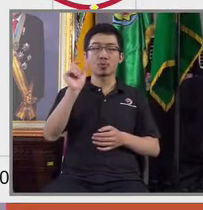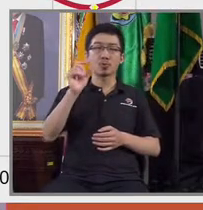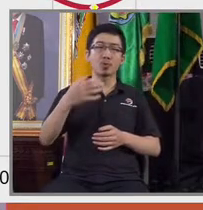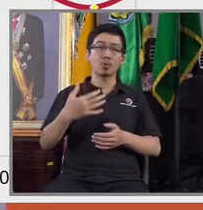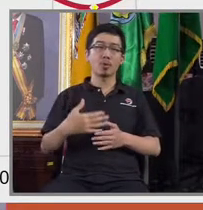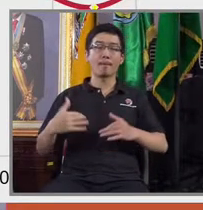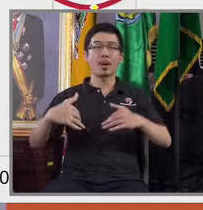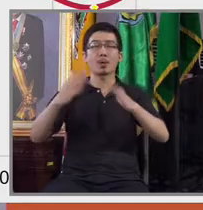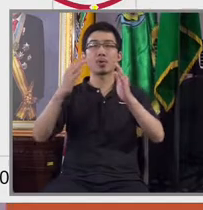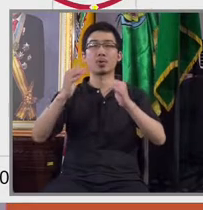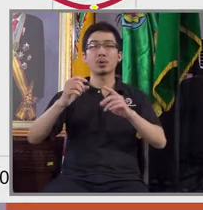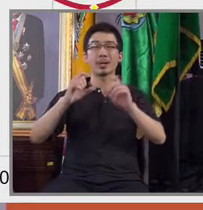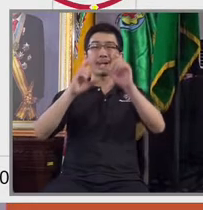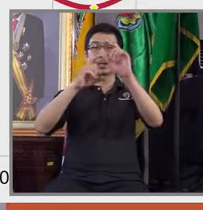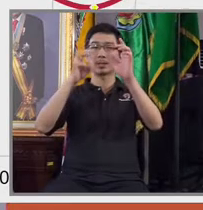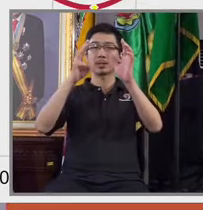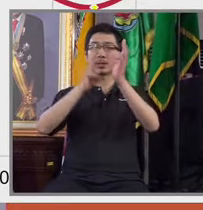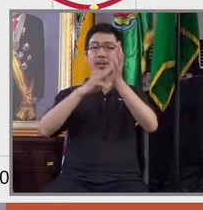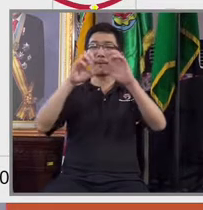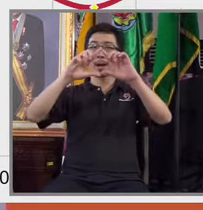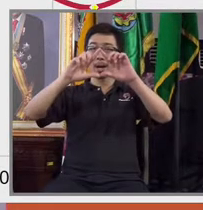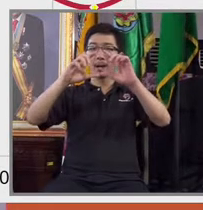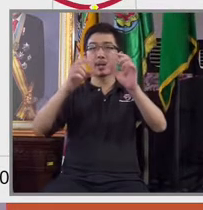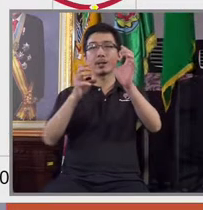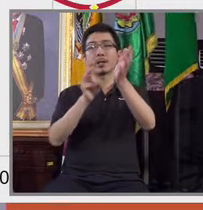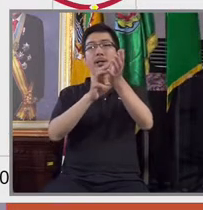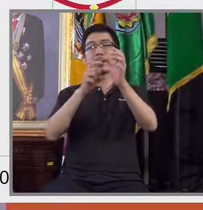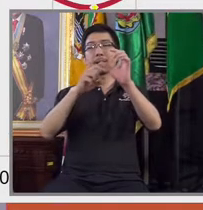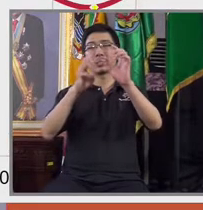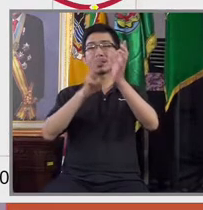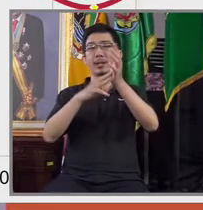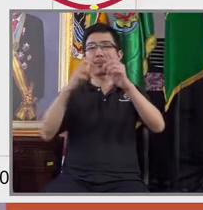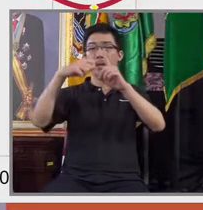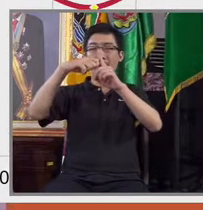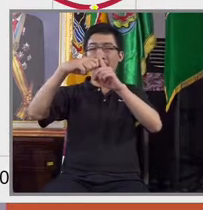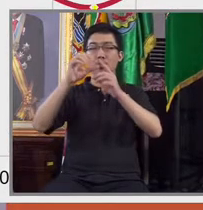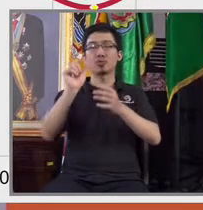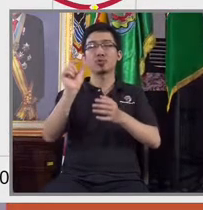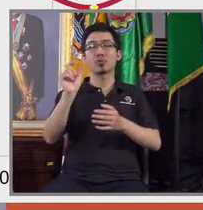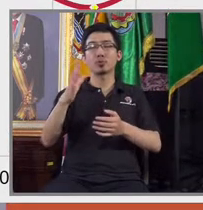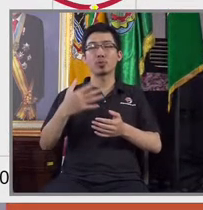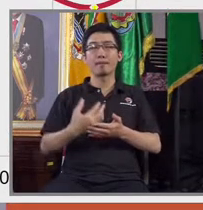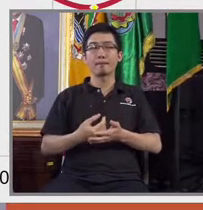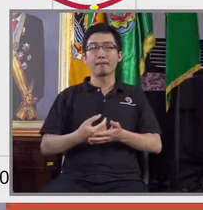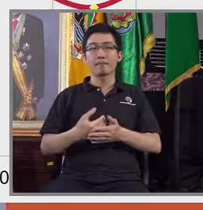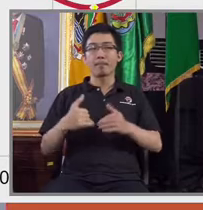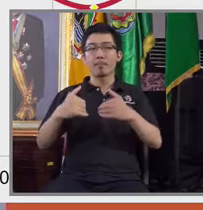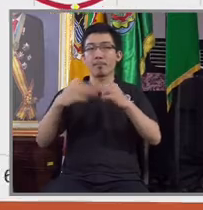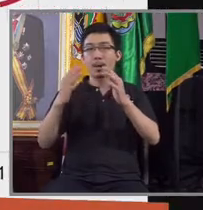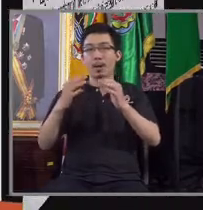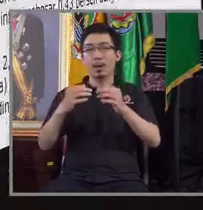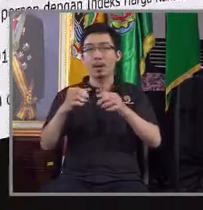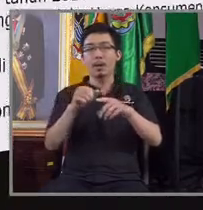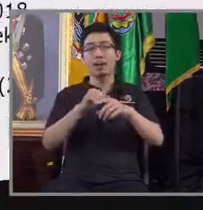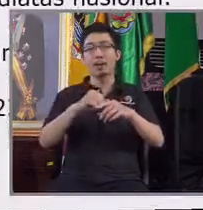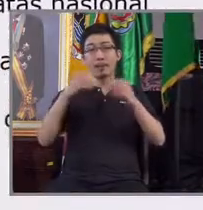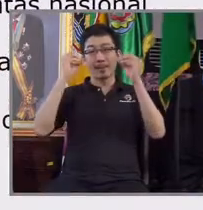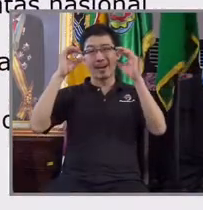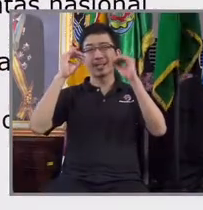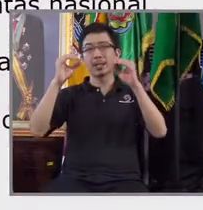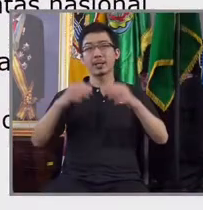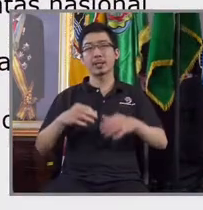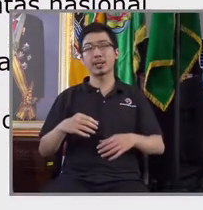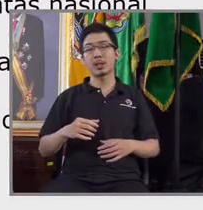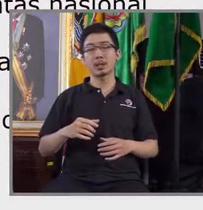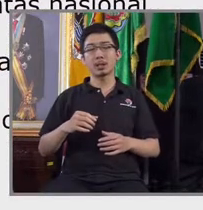SMK dan model pelatihan untuk angkatan kerja yaitu guna optimalisasi yaitu